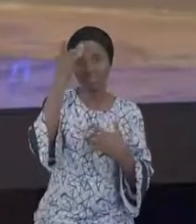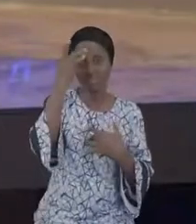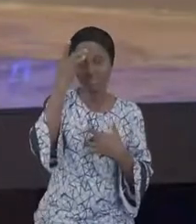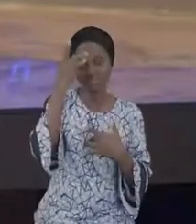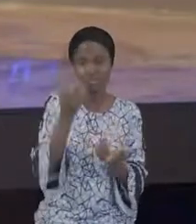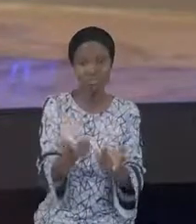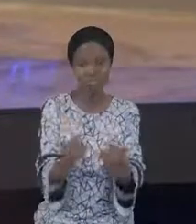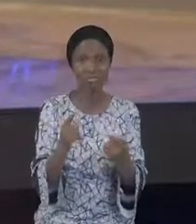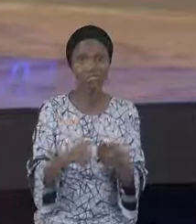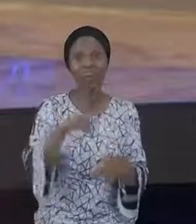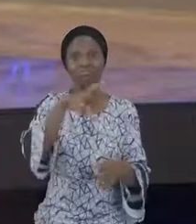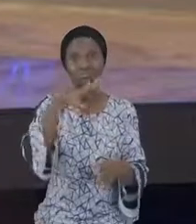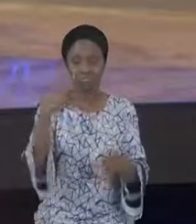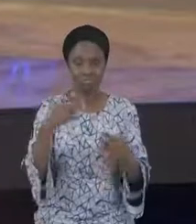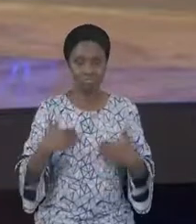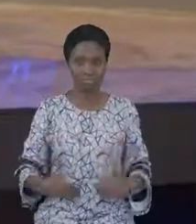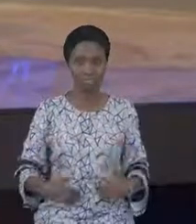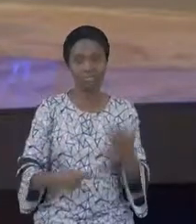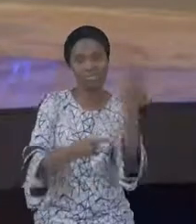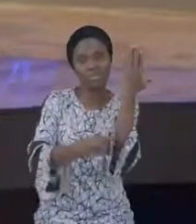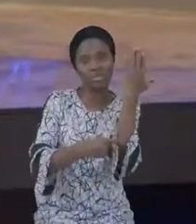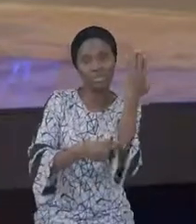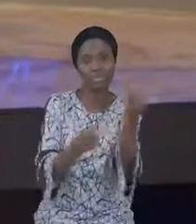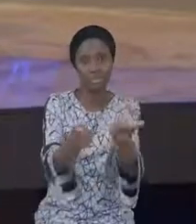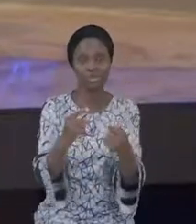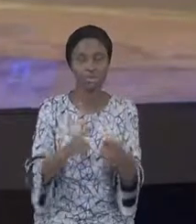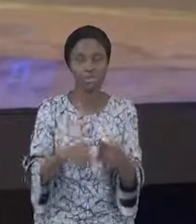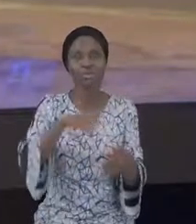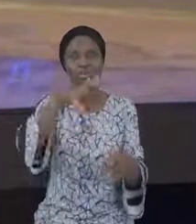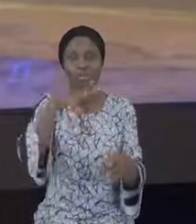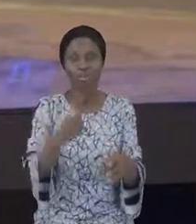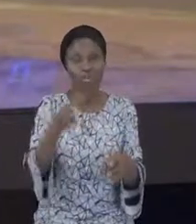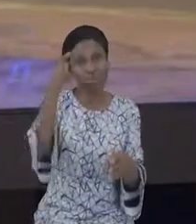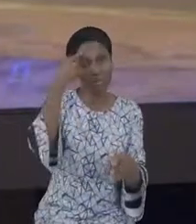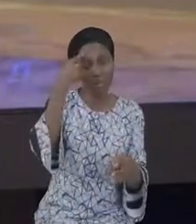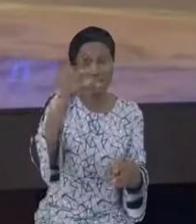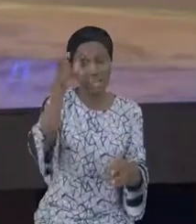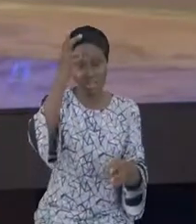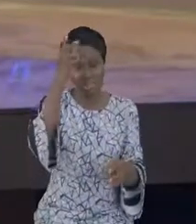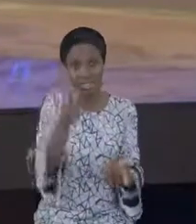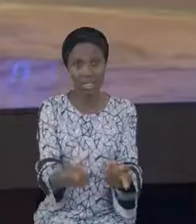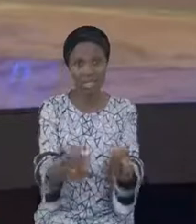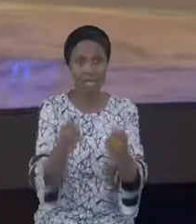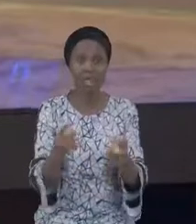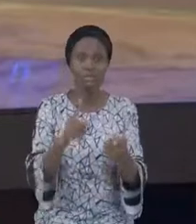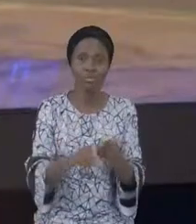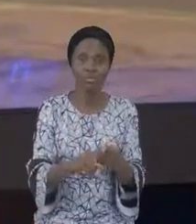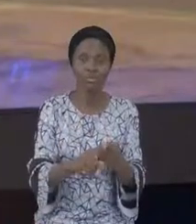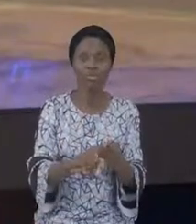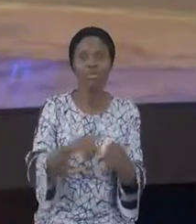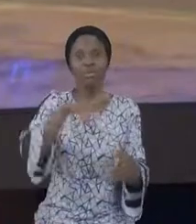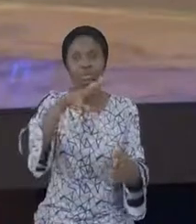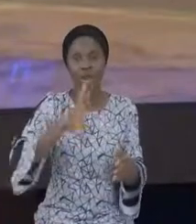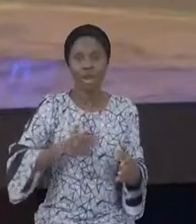le corps. La tentation vient corrompre la pensée, l'esprit. Satan vient